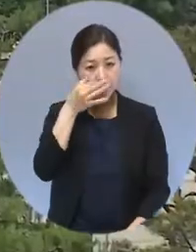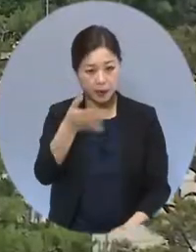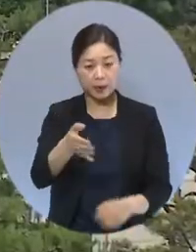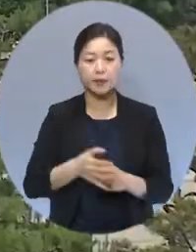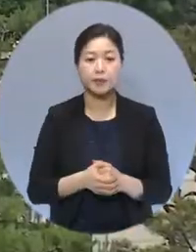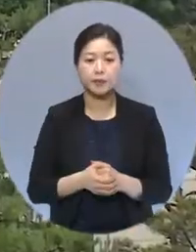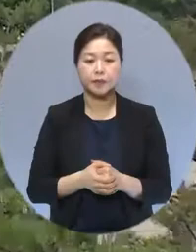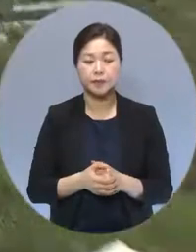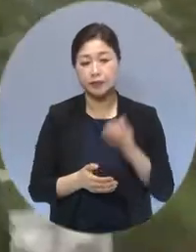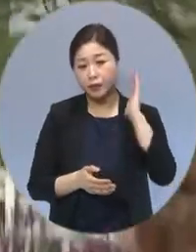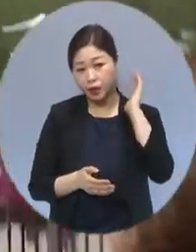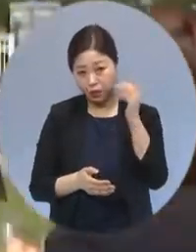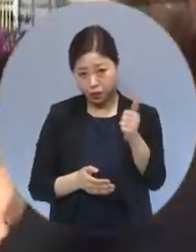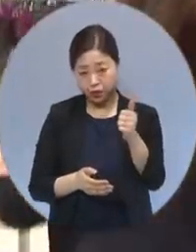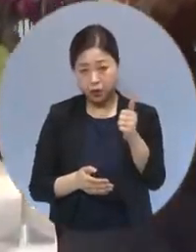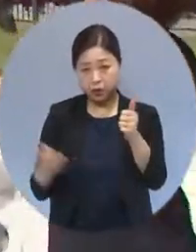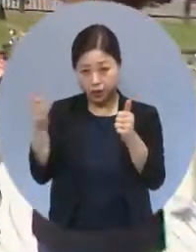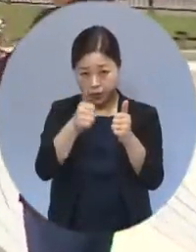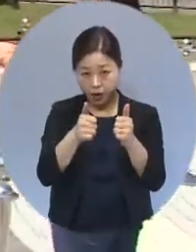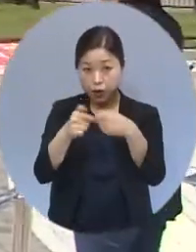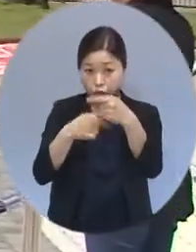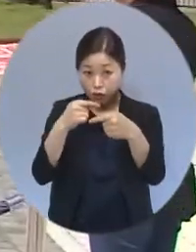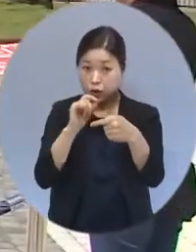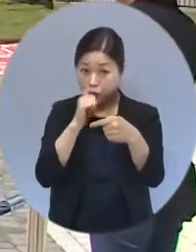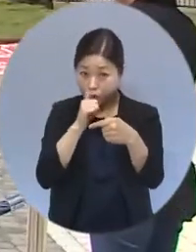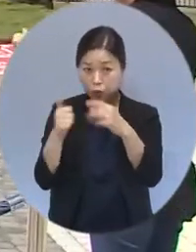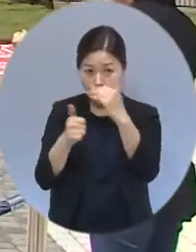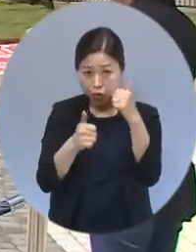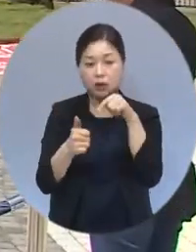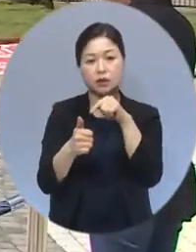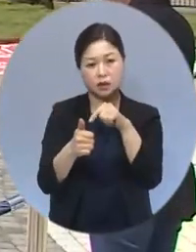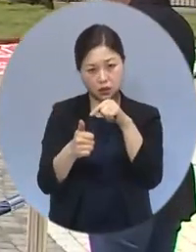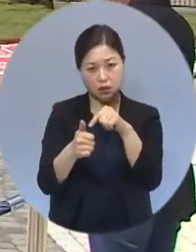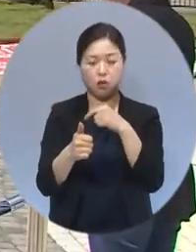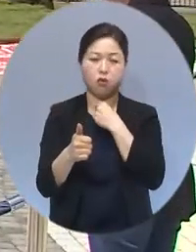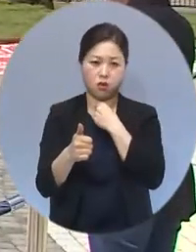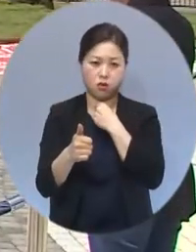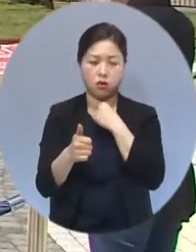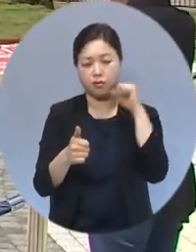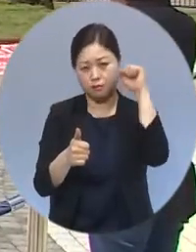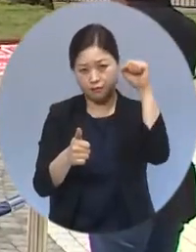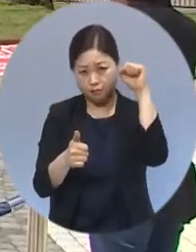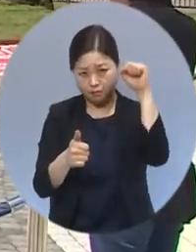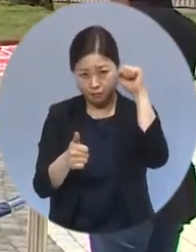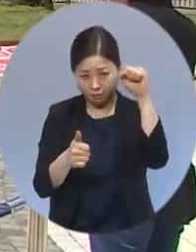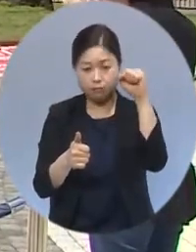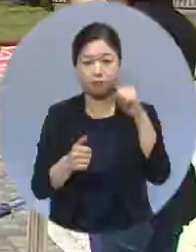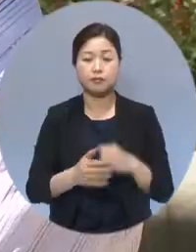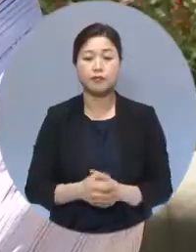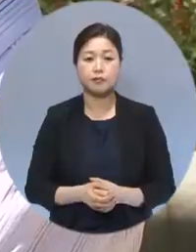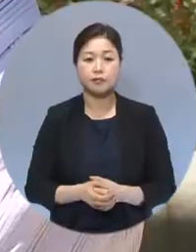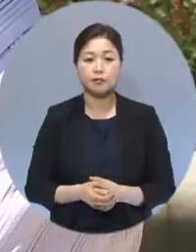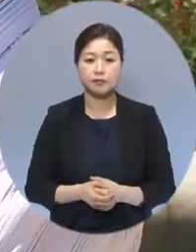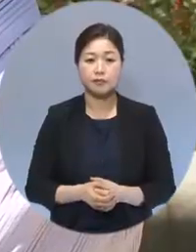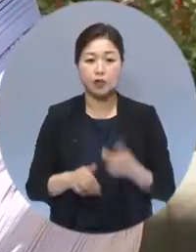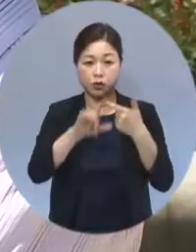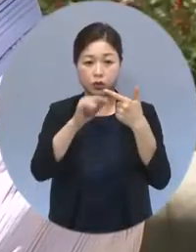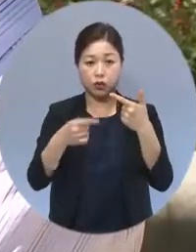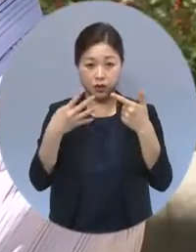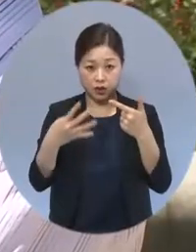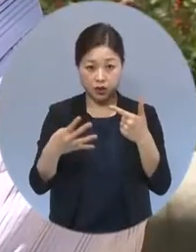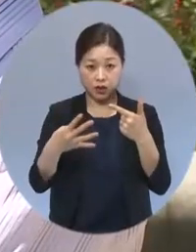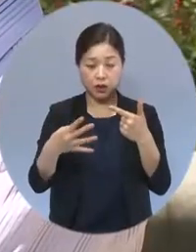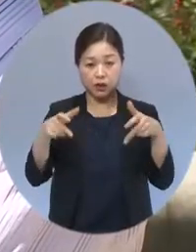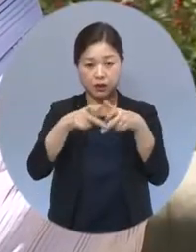대통령 옆에 수어 통역사 배치를 촉구하는 목소리가 청와대 앞을 가득 메웠습니다. 지난 6월 4일